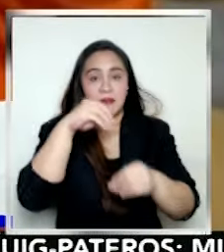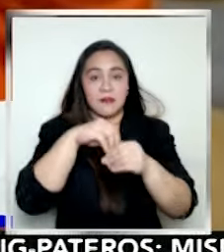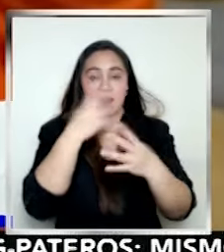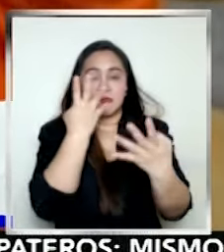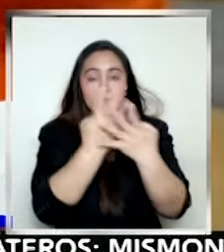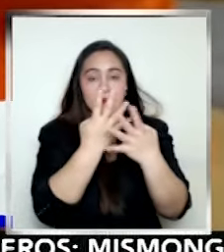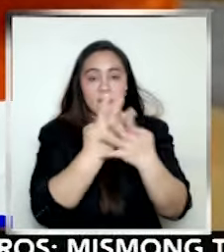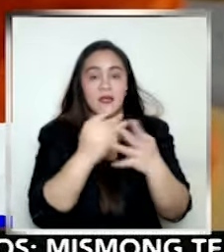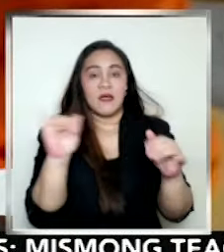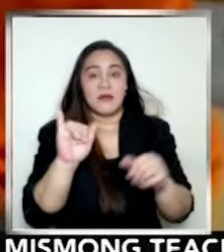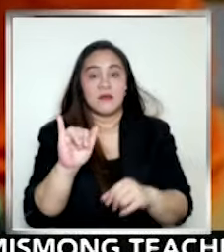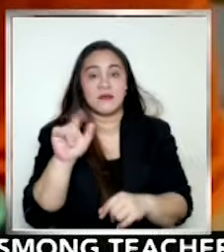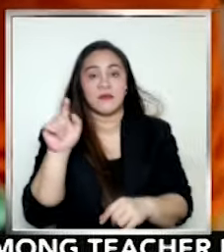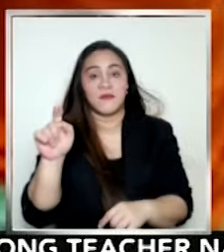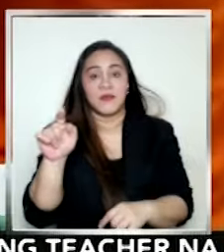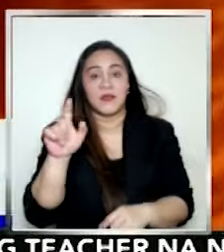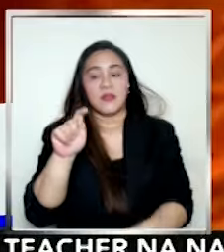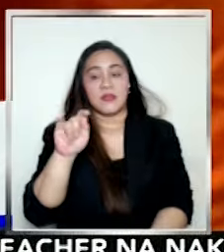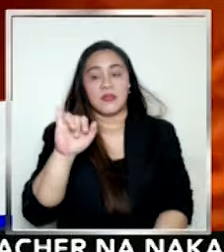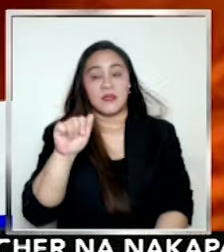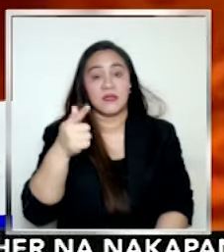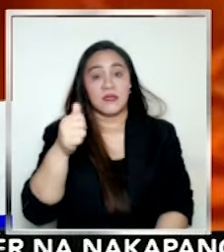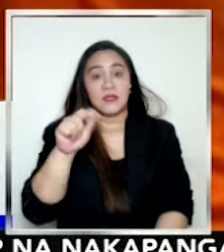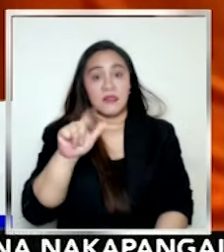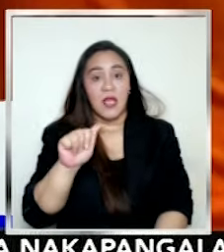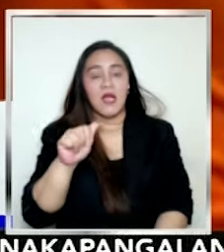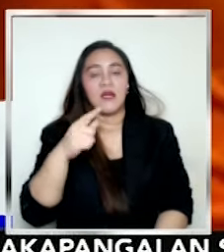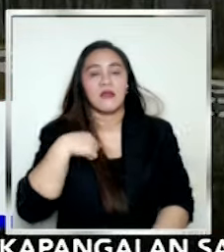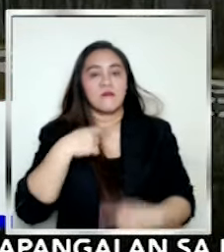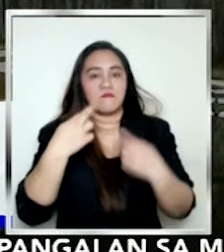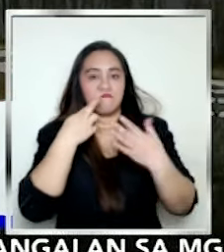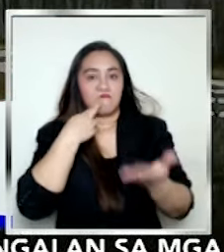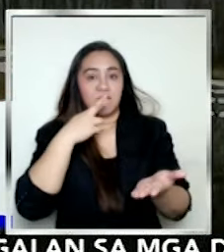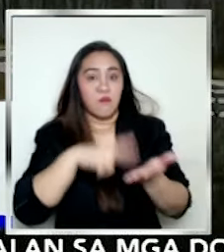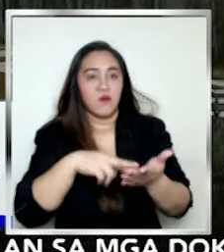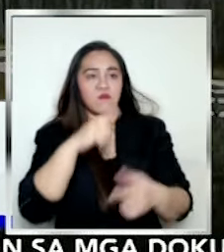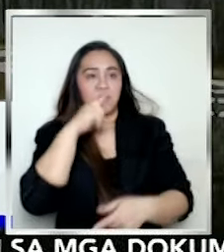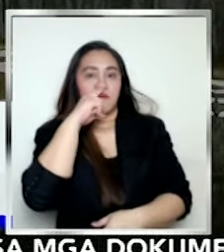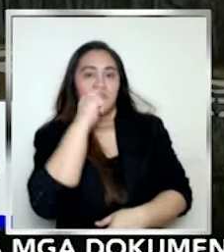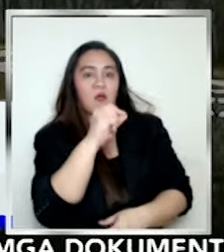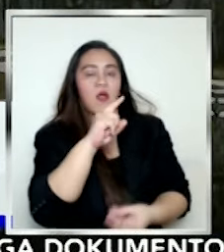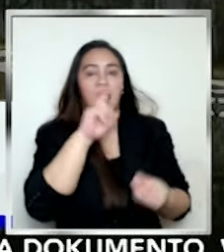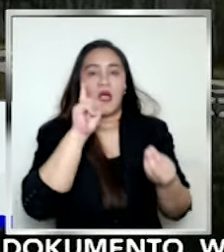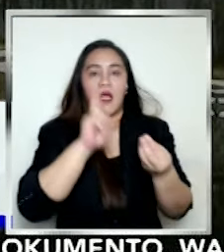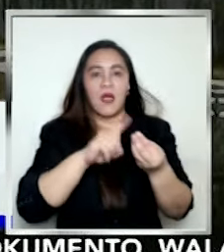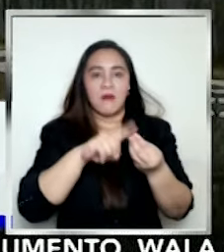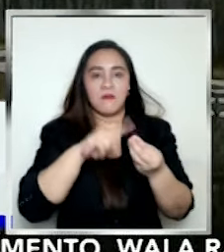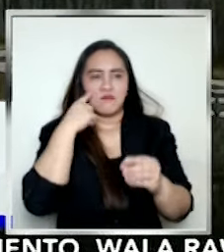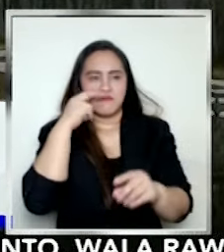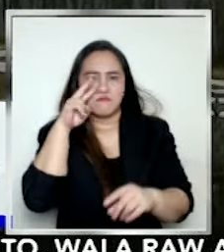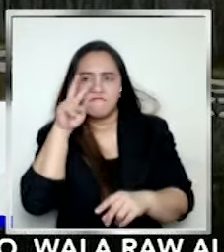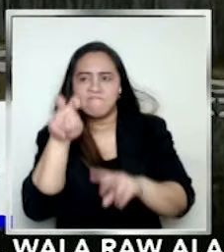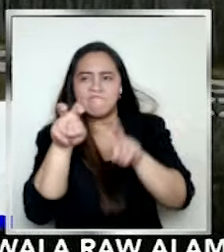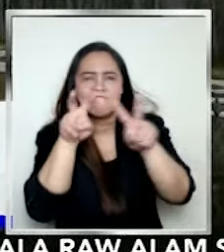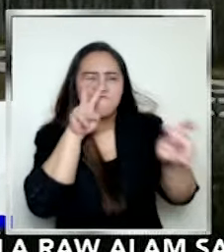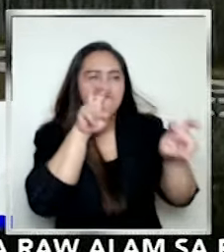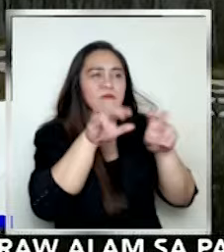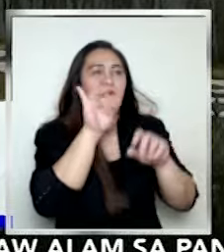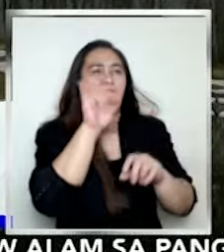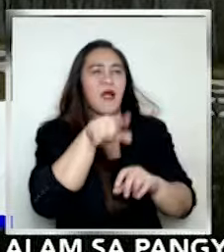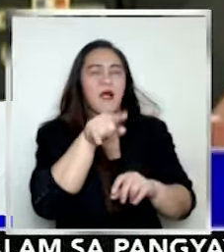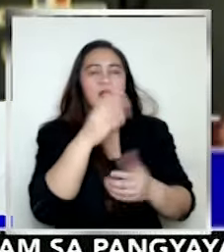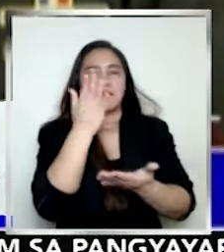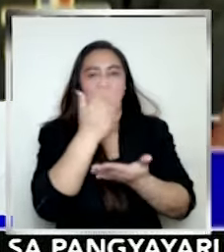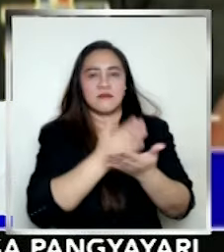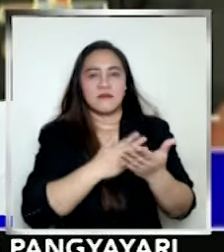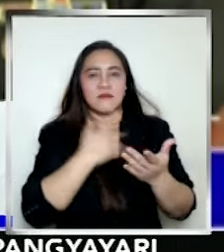Chaga, ang inmate na eksklusibong isiniwalat sa GMA Integrated News na nakita niyang may mga high-profile na inmate na pinatay sa